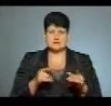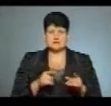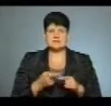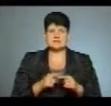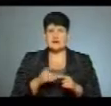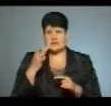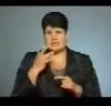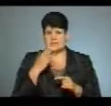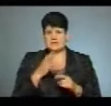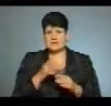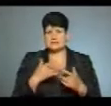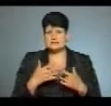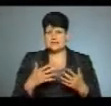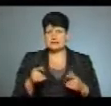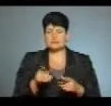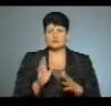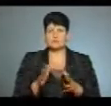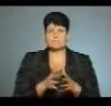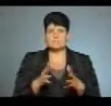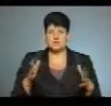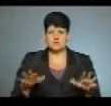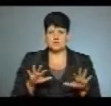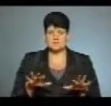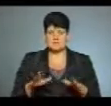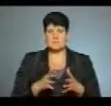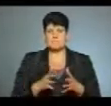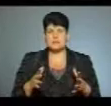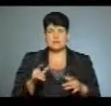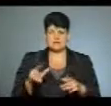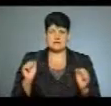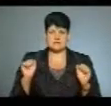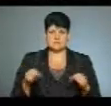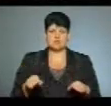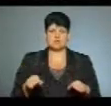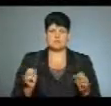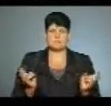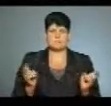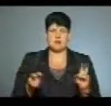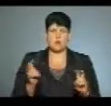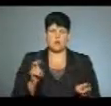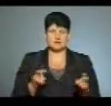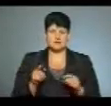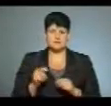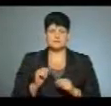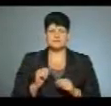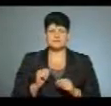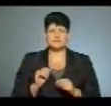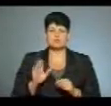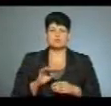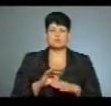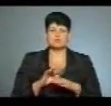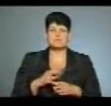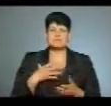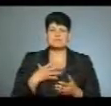літня сцена, по-перше, там буде більше місця, більше людей зможе приходити туди, і будуть проводитися